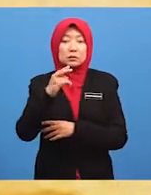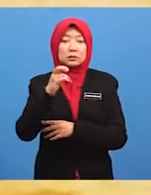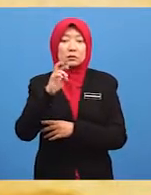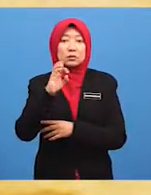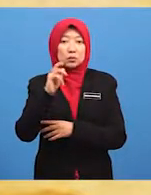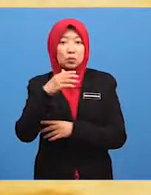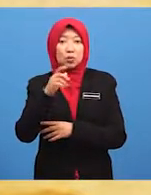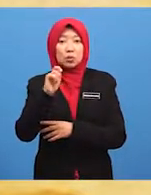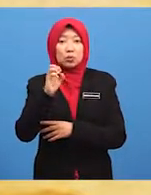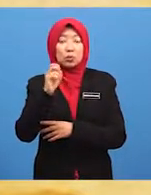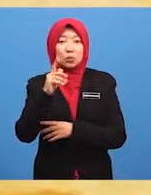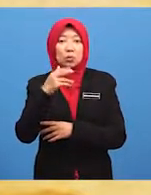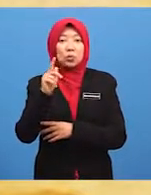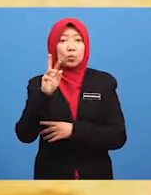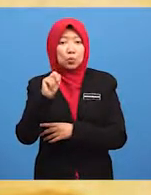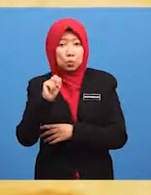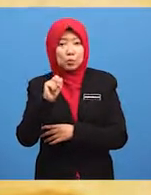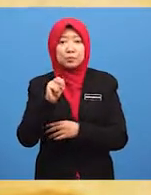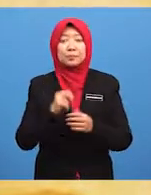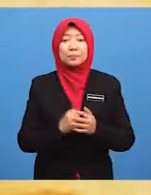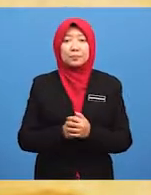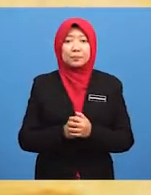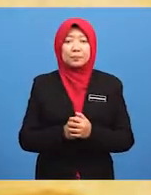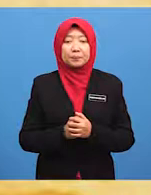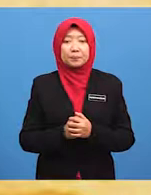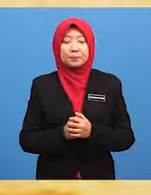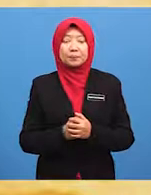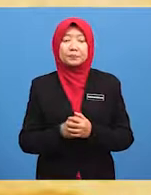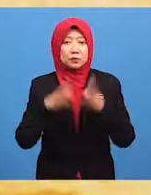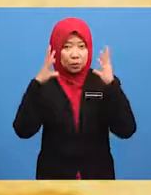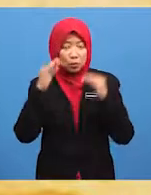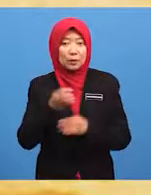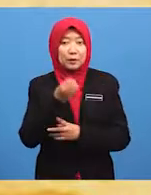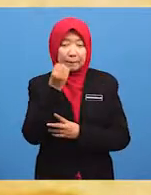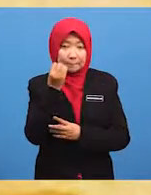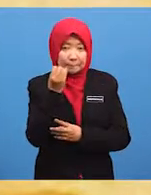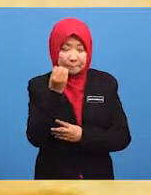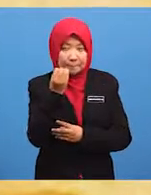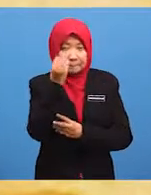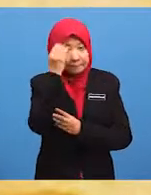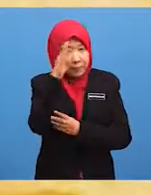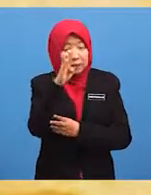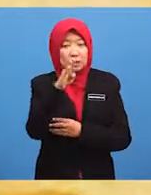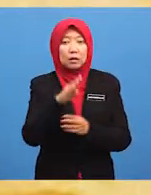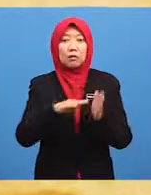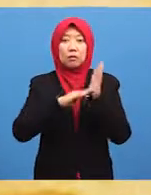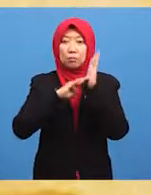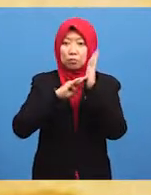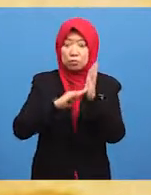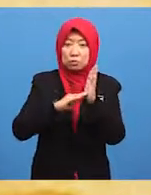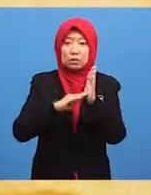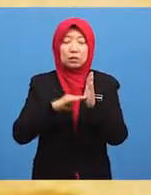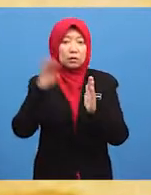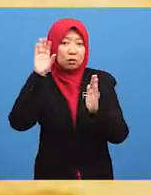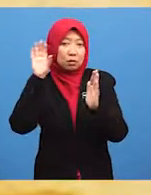abad ke-5. Murid-murid, turut cikgu lampirkan mengenai gambar bukti batu bersurat